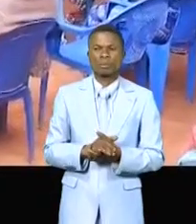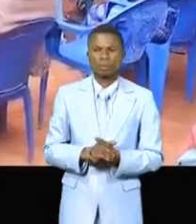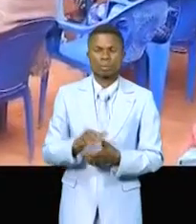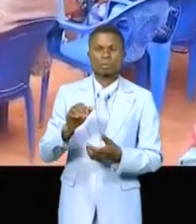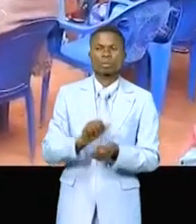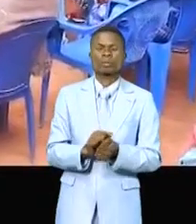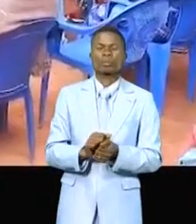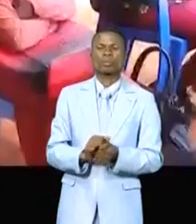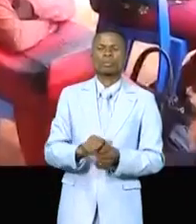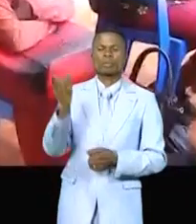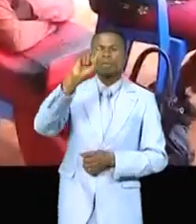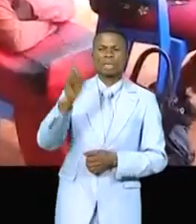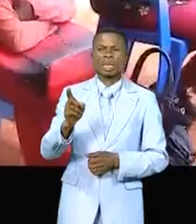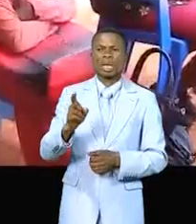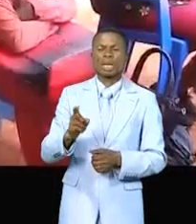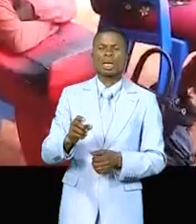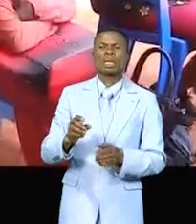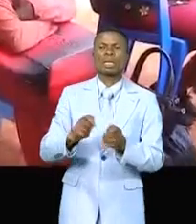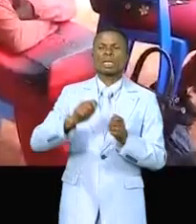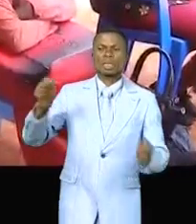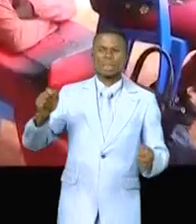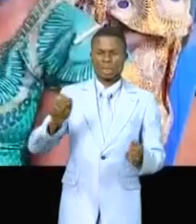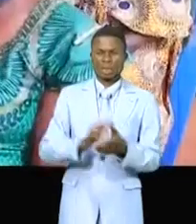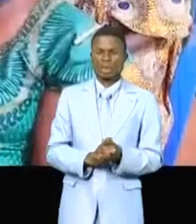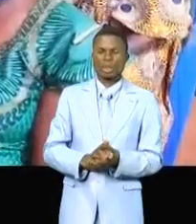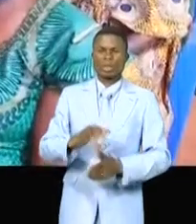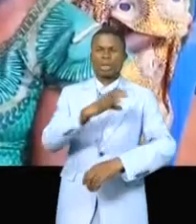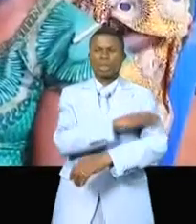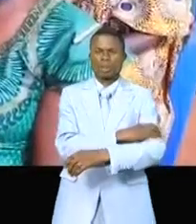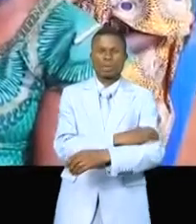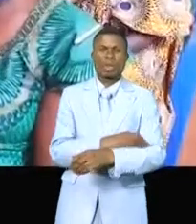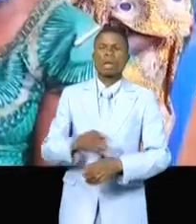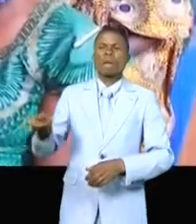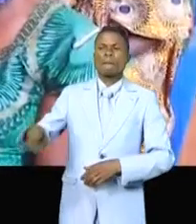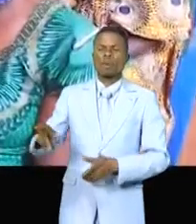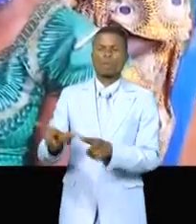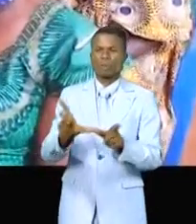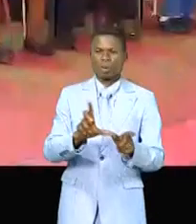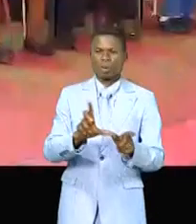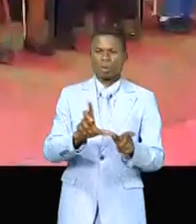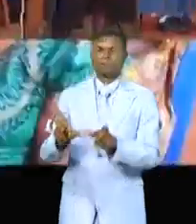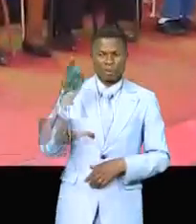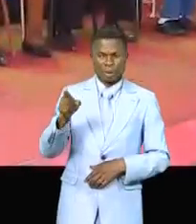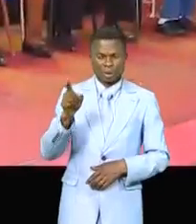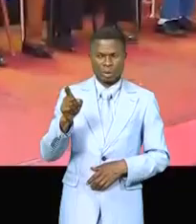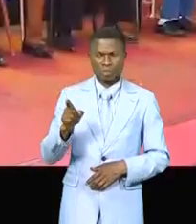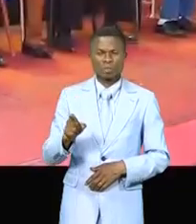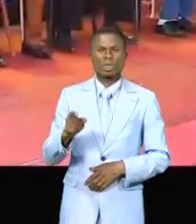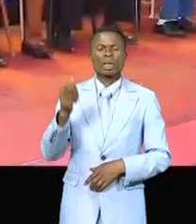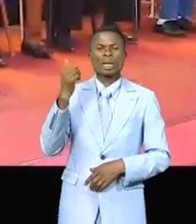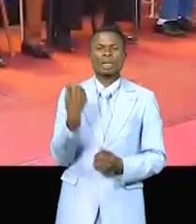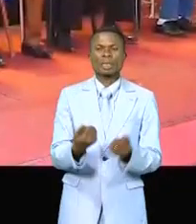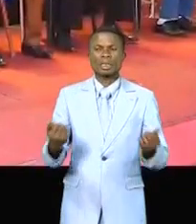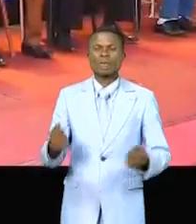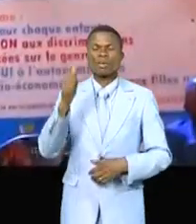situé à près de 30 km de Kolwezi, chef-lieu de la province du Lualaba. Dans ce village du chef Kambima, comme d'autres villages de